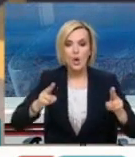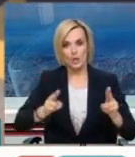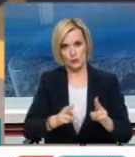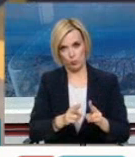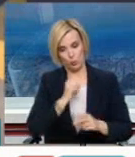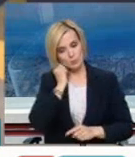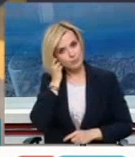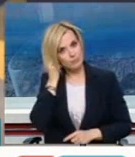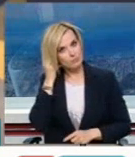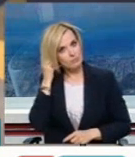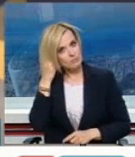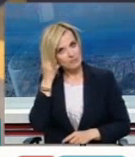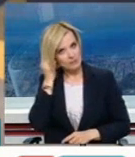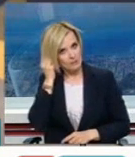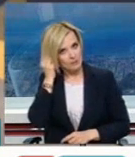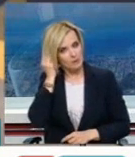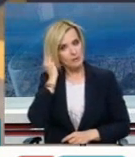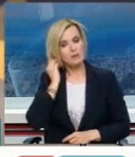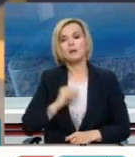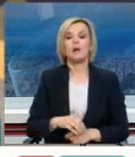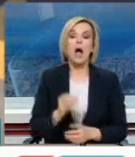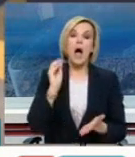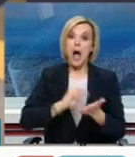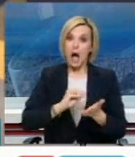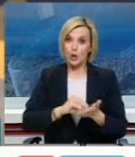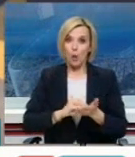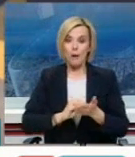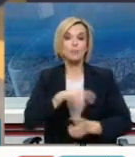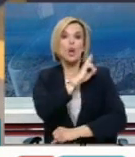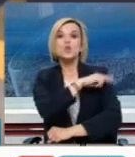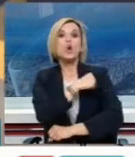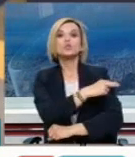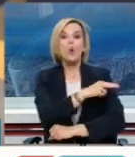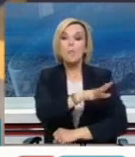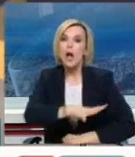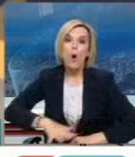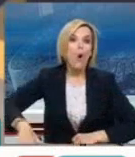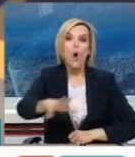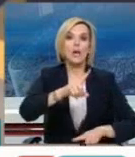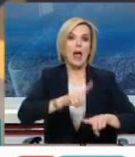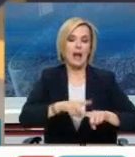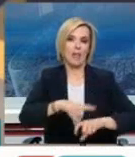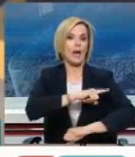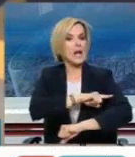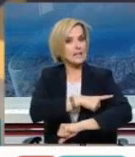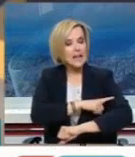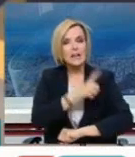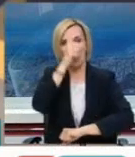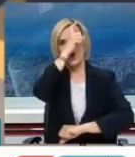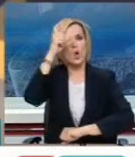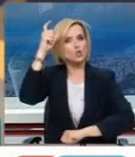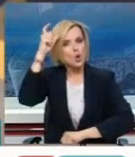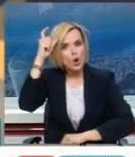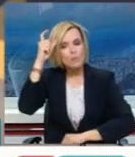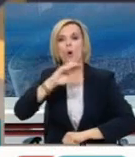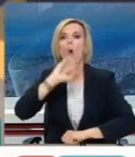Επιπλέον, 108.000 εργαζόμενοι στα νοσοκομεία της χώρας, ιατρικό, νοσηλευτικό